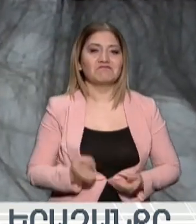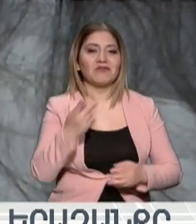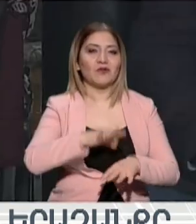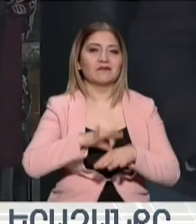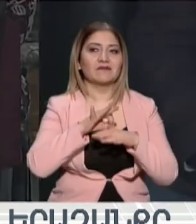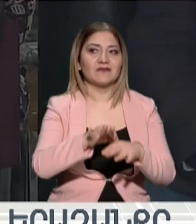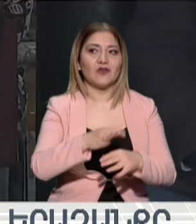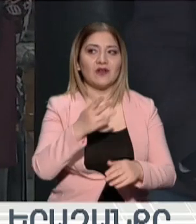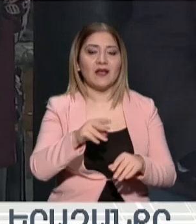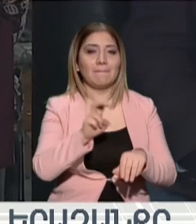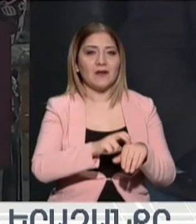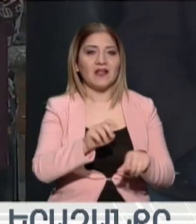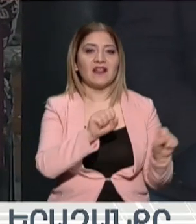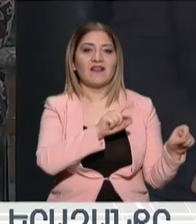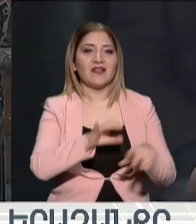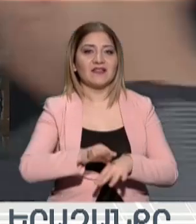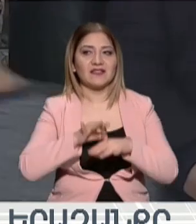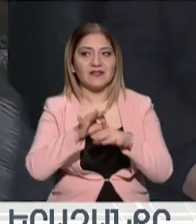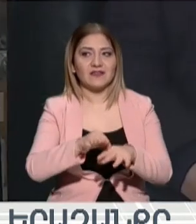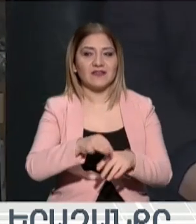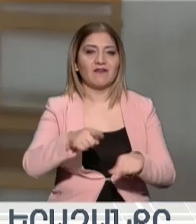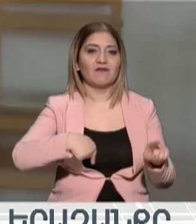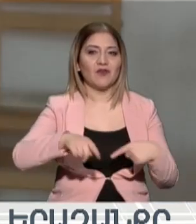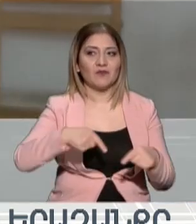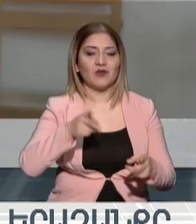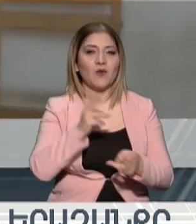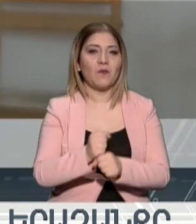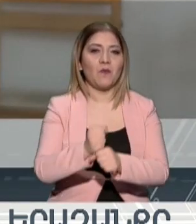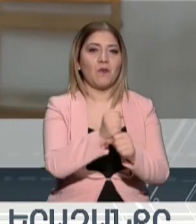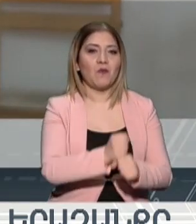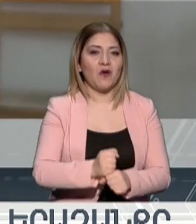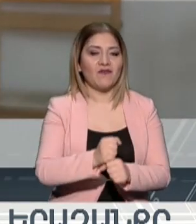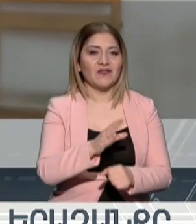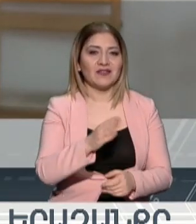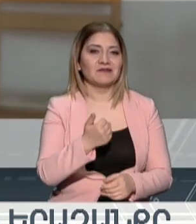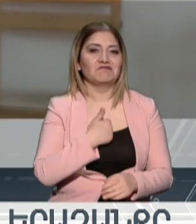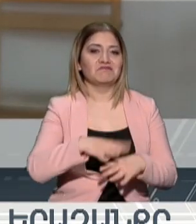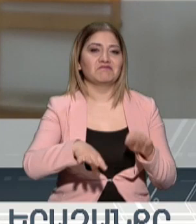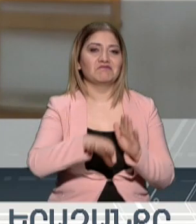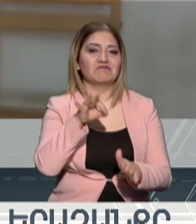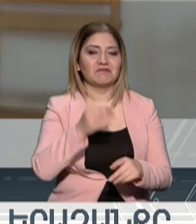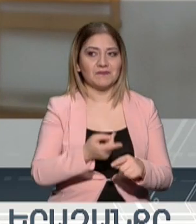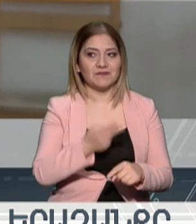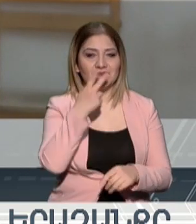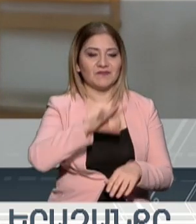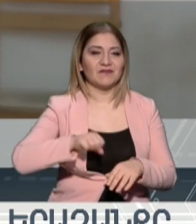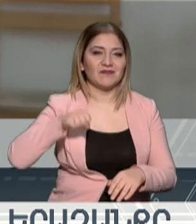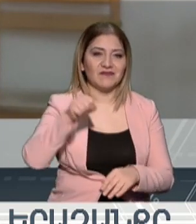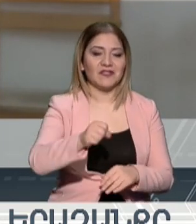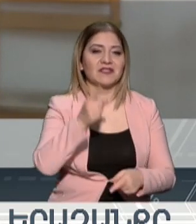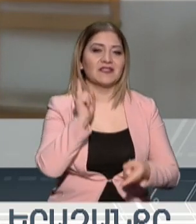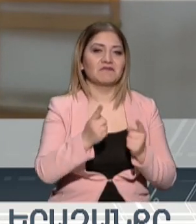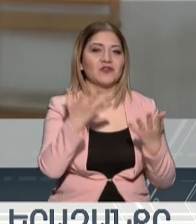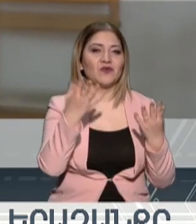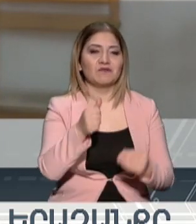Կայցելեն, օրինակ, բուժ հաստատություններ, ֆուտբոլի կամ խոհարարներ էին, այն մասը նաև նշել, որպեսզի նաև իրական